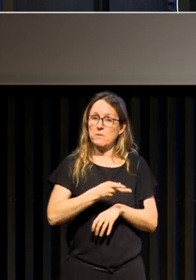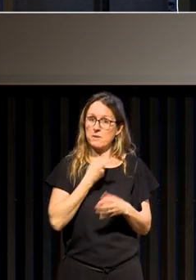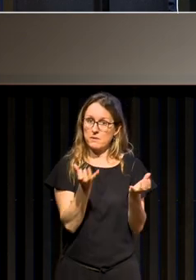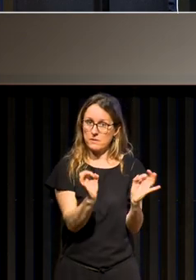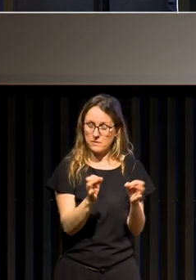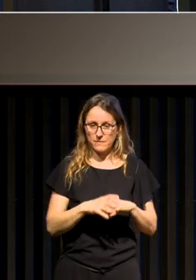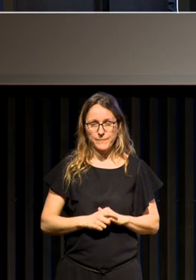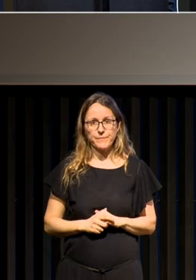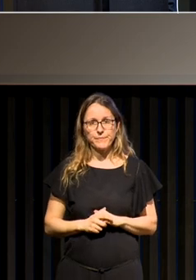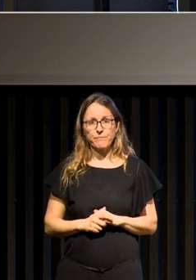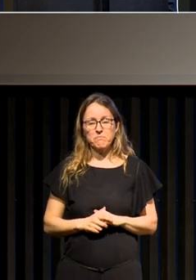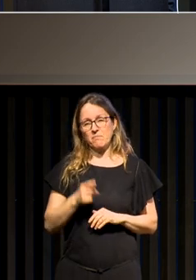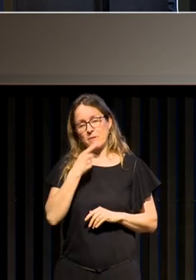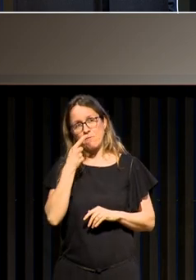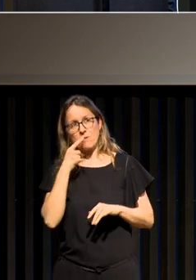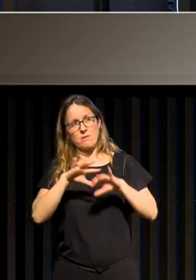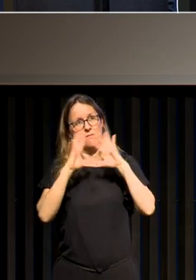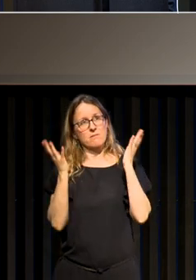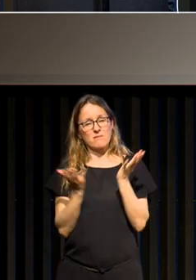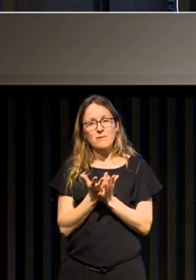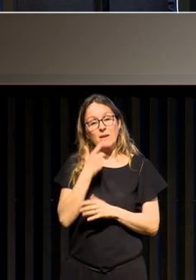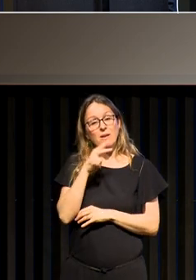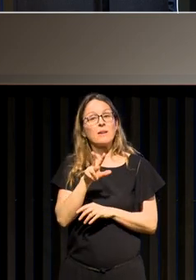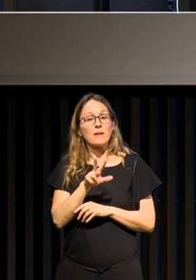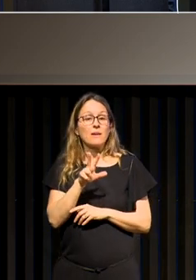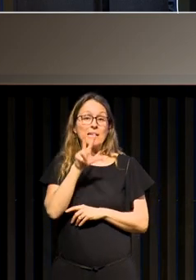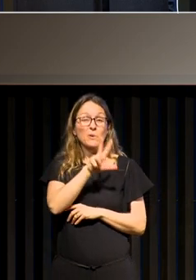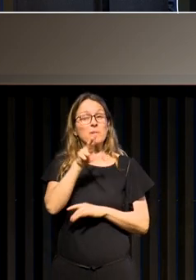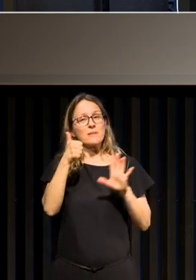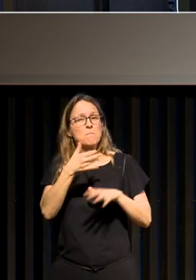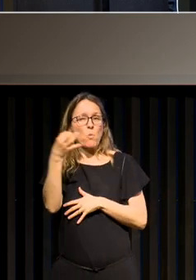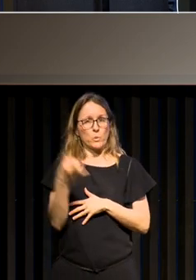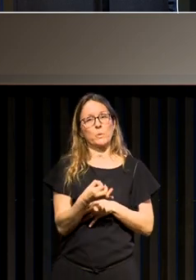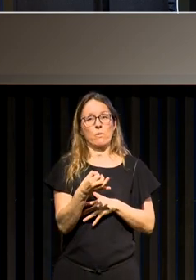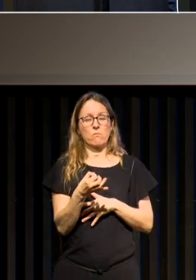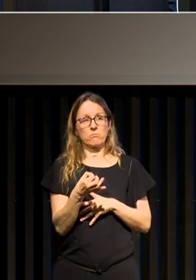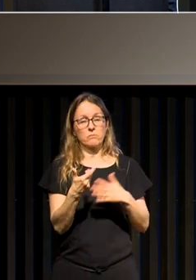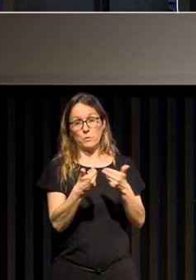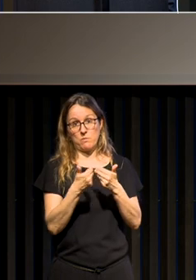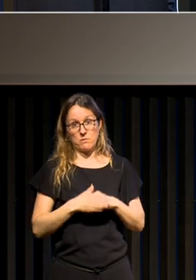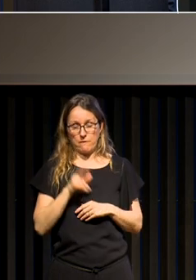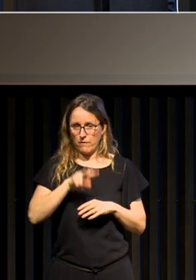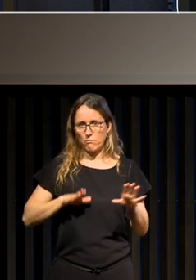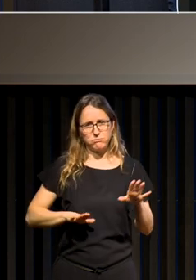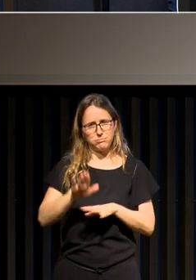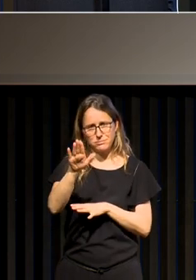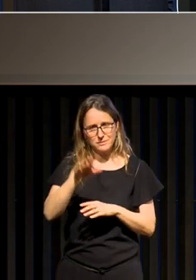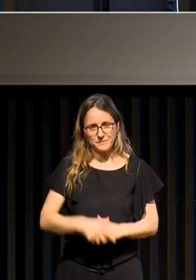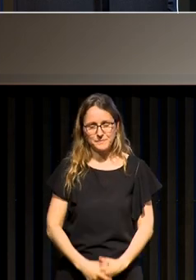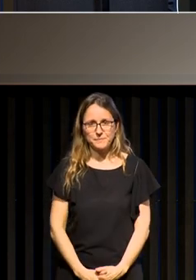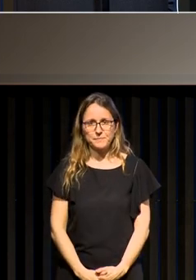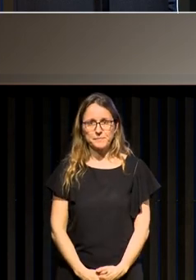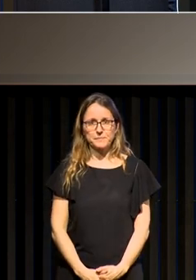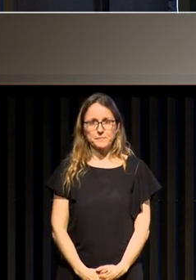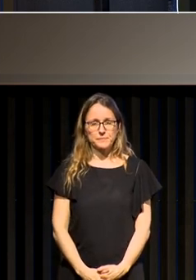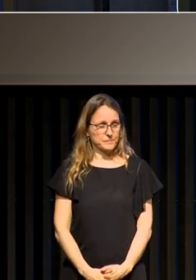médicales. Et ça représente déjà 36% des demandes. Et ça ne fait qu'augmenter. Voici le